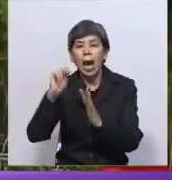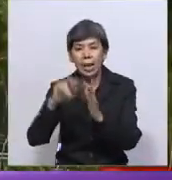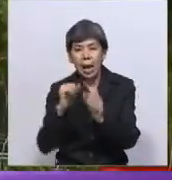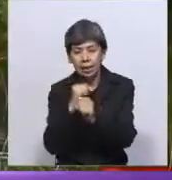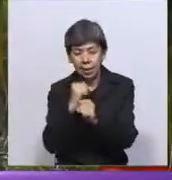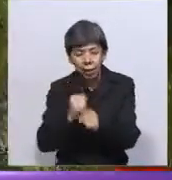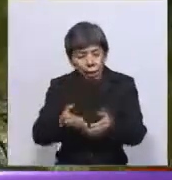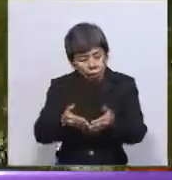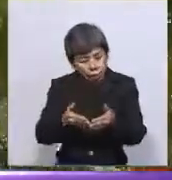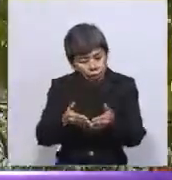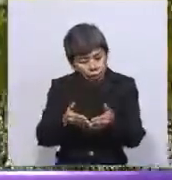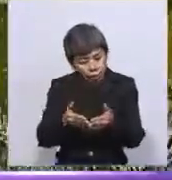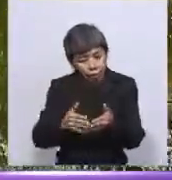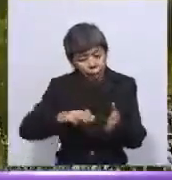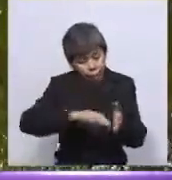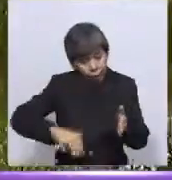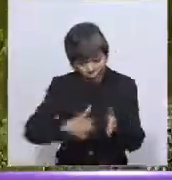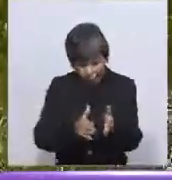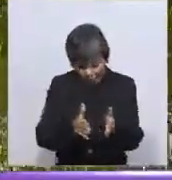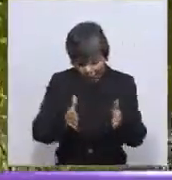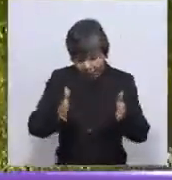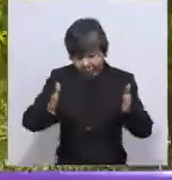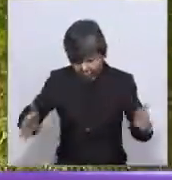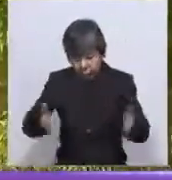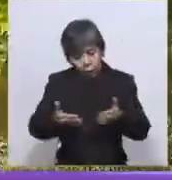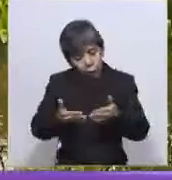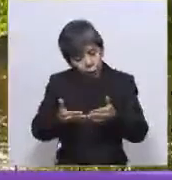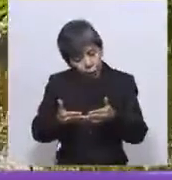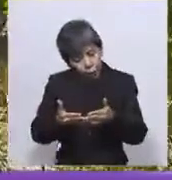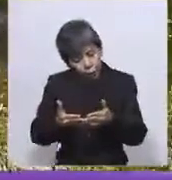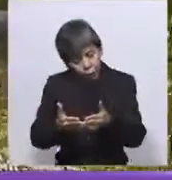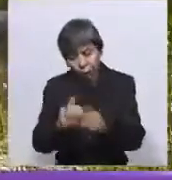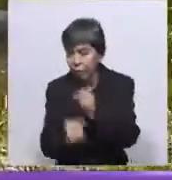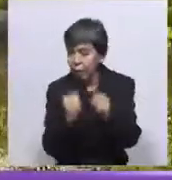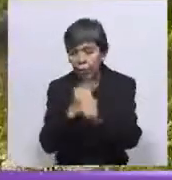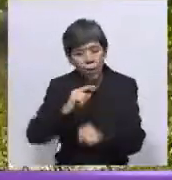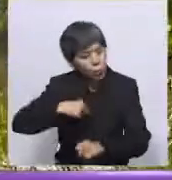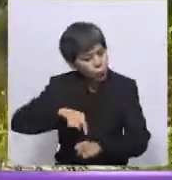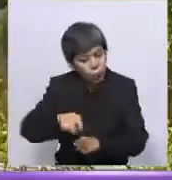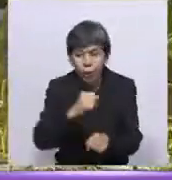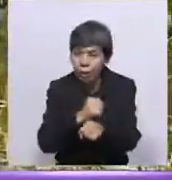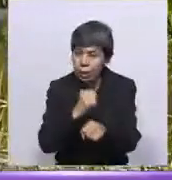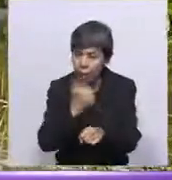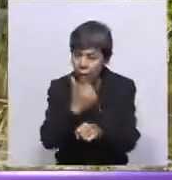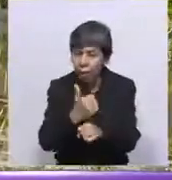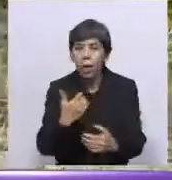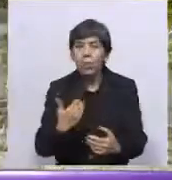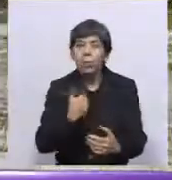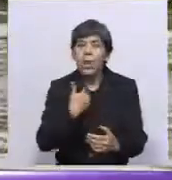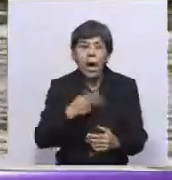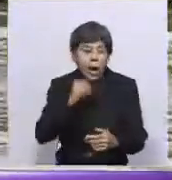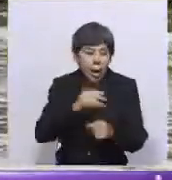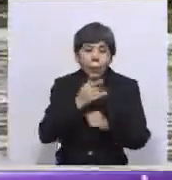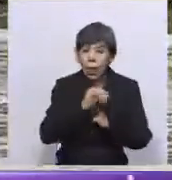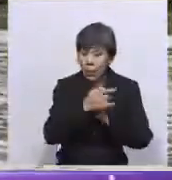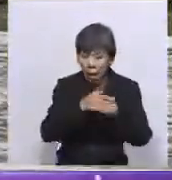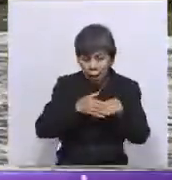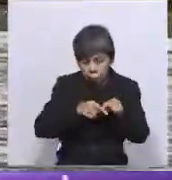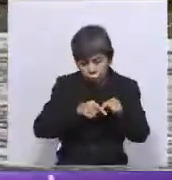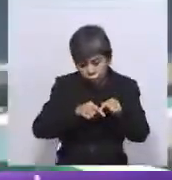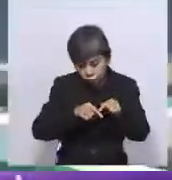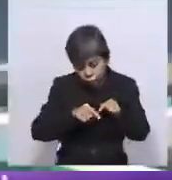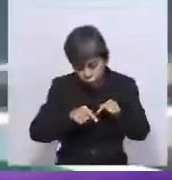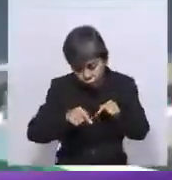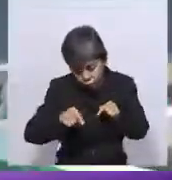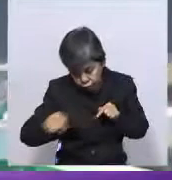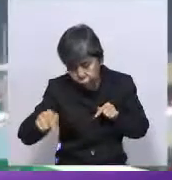พื่อการเดินเรือขุดลอกร่องน้ำให้สามารถเดินเรือได้ตลอดทั้งปีครอบคลุมพื้นที่ตั้งแต่ปากแม่น้ำเจ้าพระยาจ